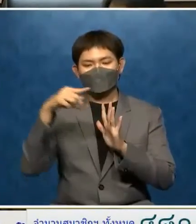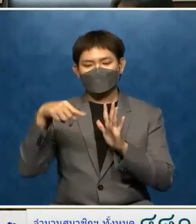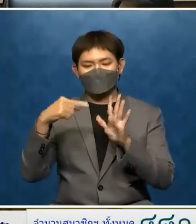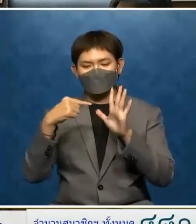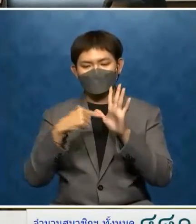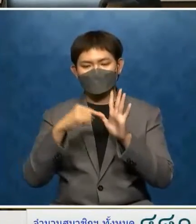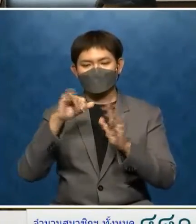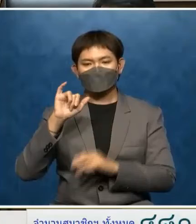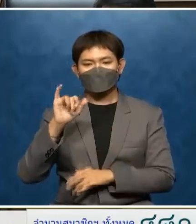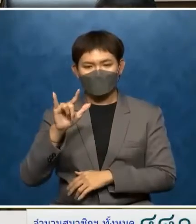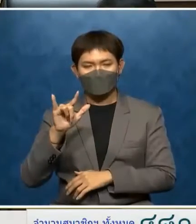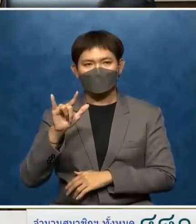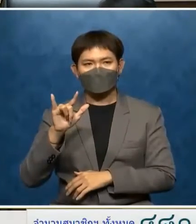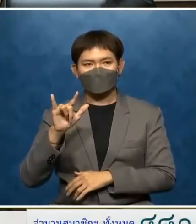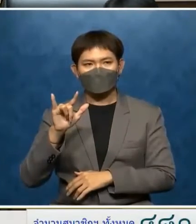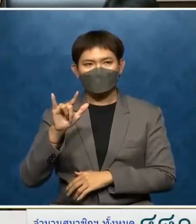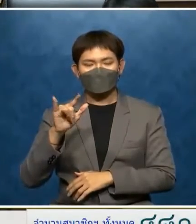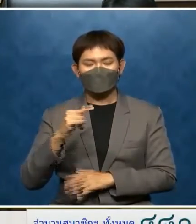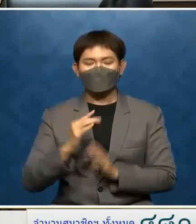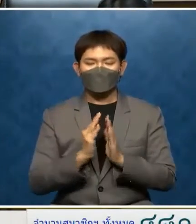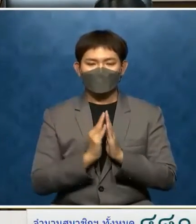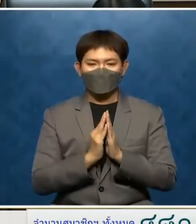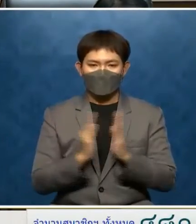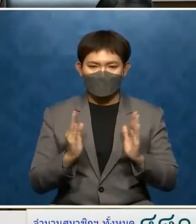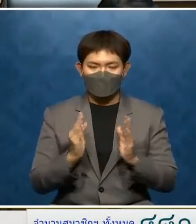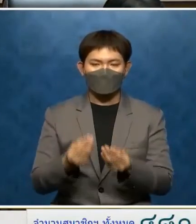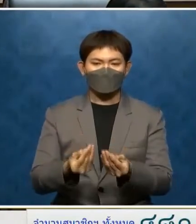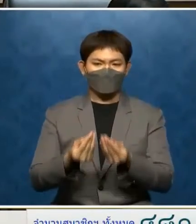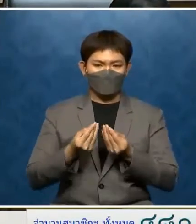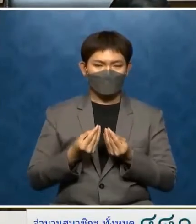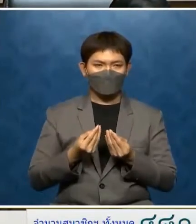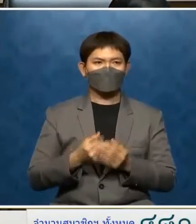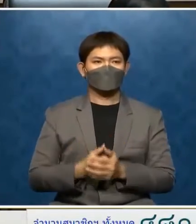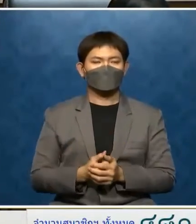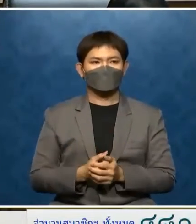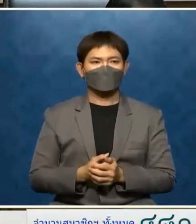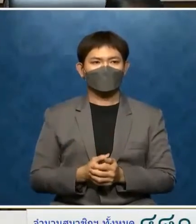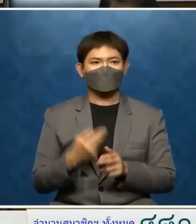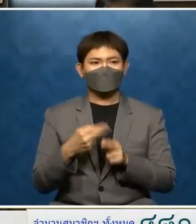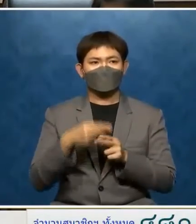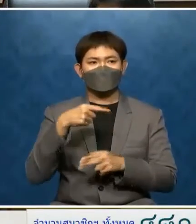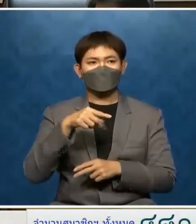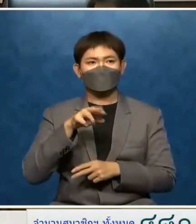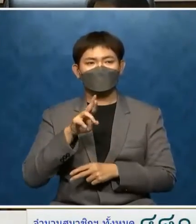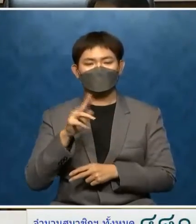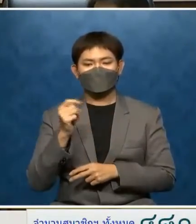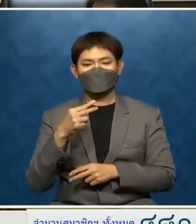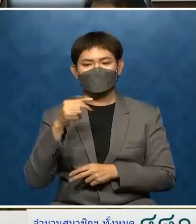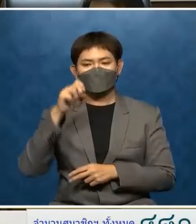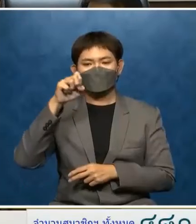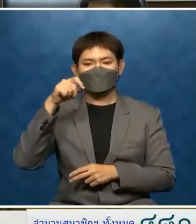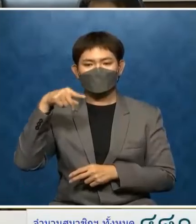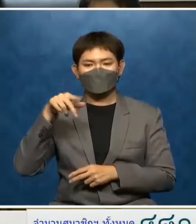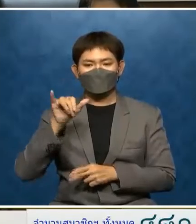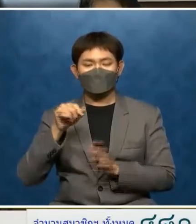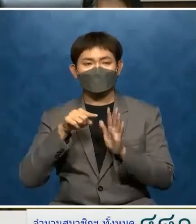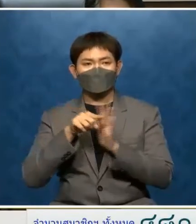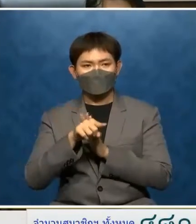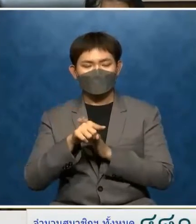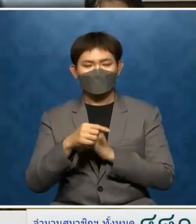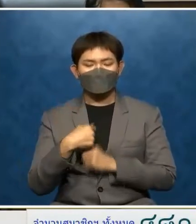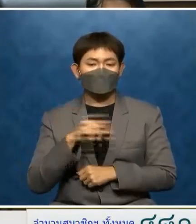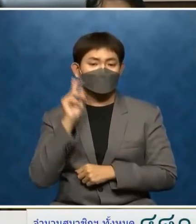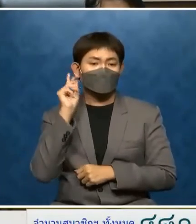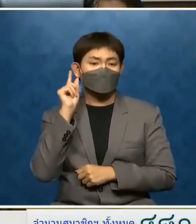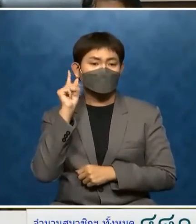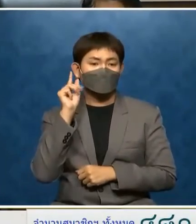สู เรา Somewhereองขอบคุณคุณแ่ใหญ่ค่ะ เปนผู้สึกข่าว ที่